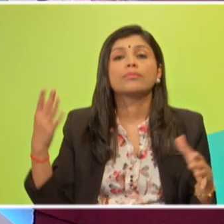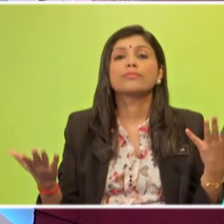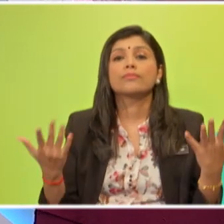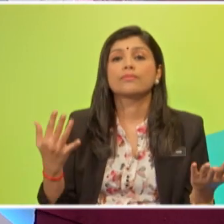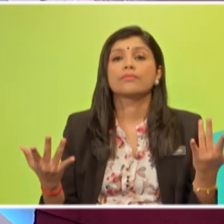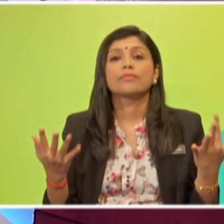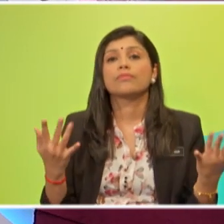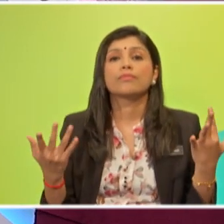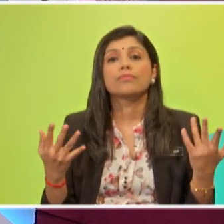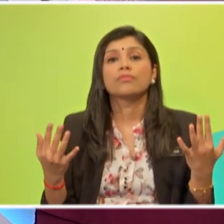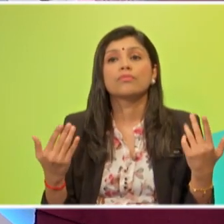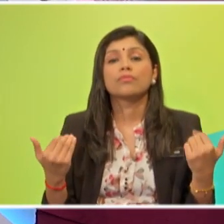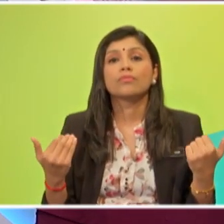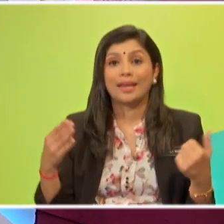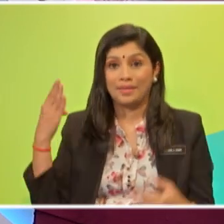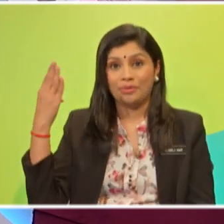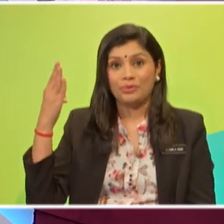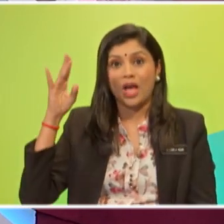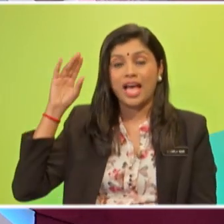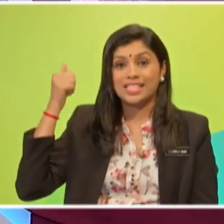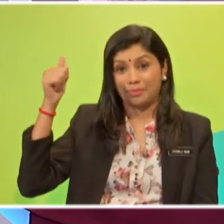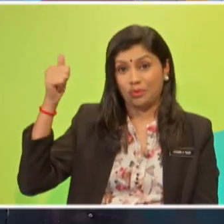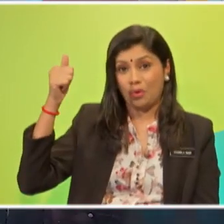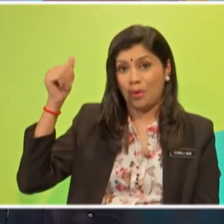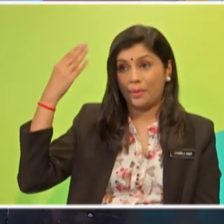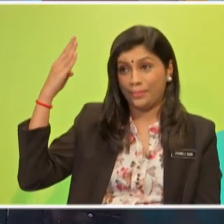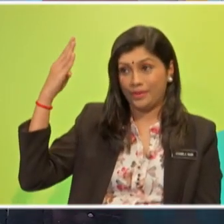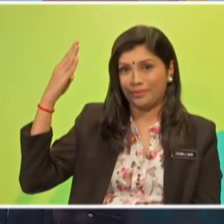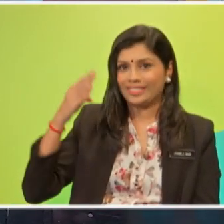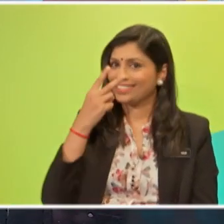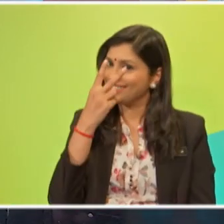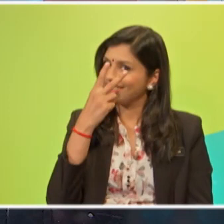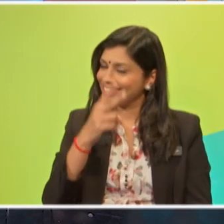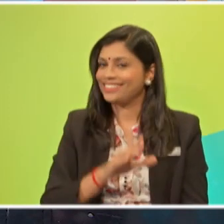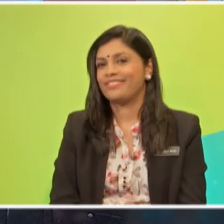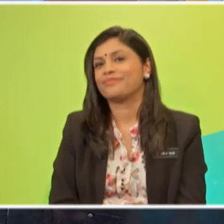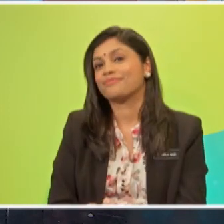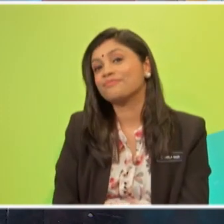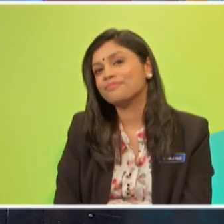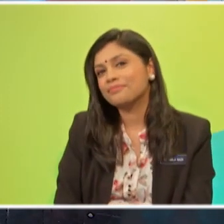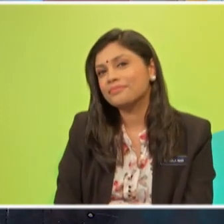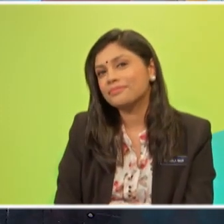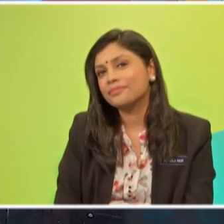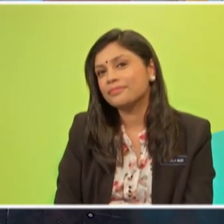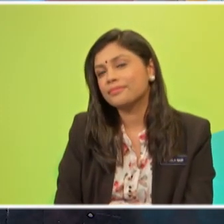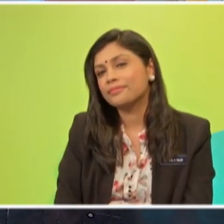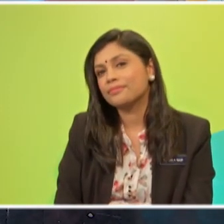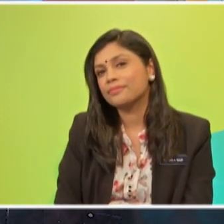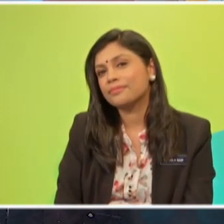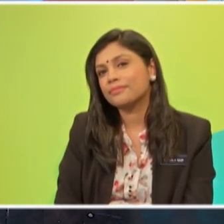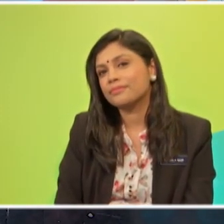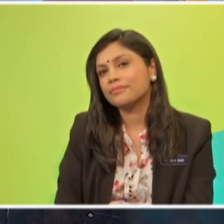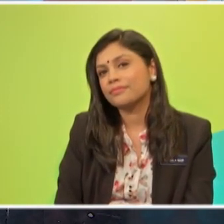Cikgu, saya rasa yang warna biru. Warna biru? Murid-murid di rumah, apa jawapan kamu semua? Mana satu nombor